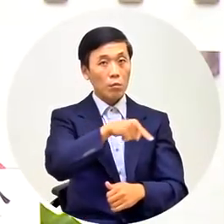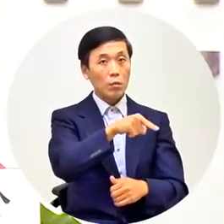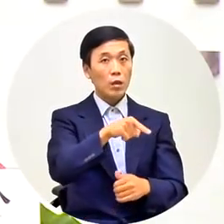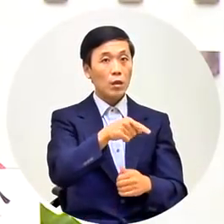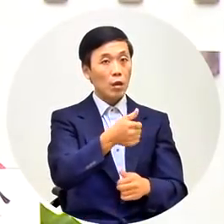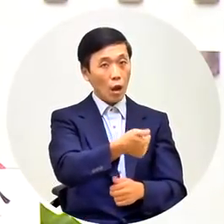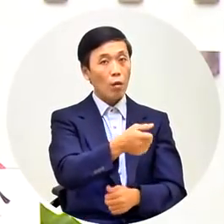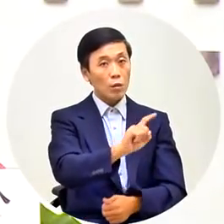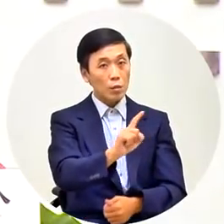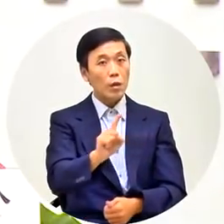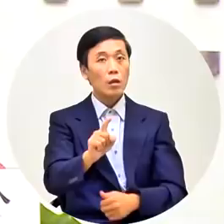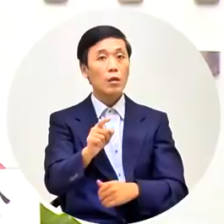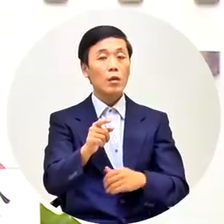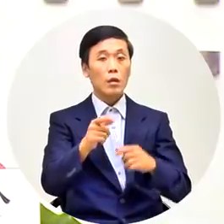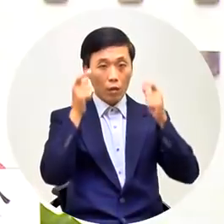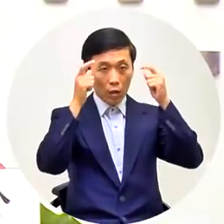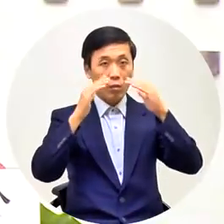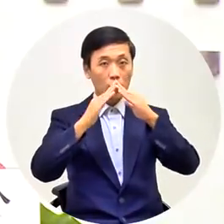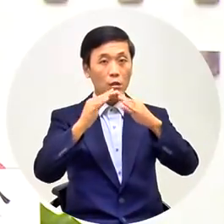会啊全力支持。